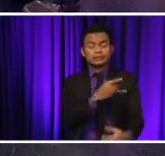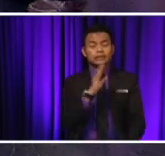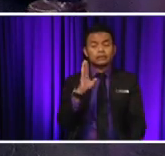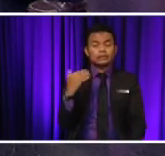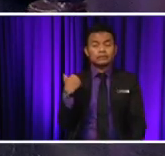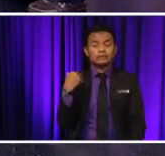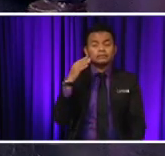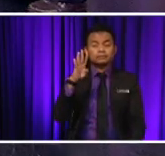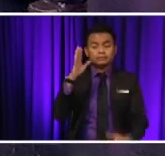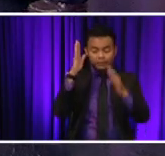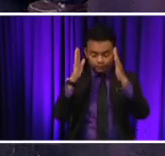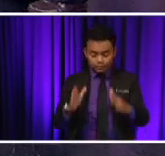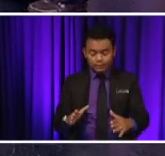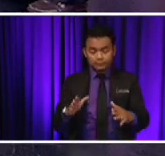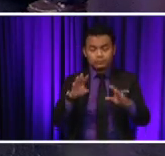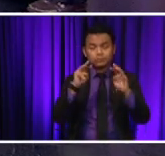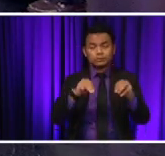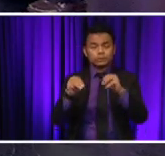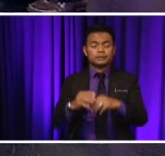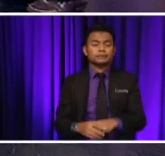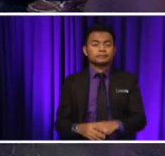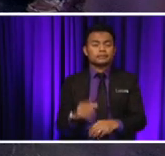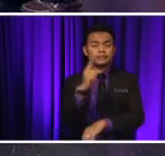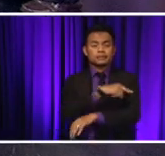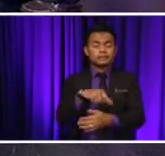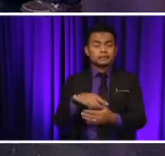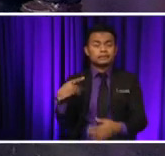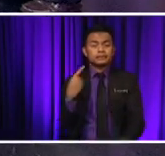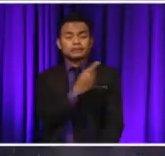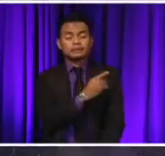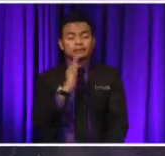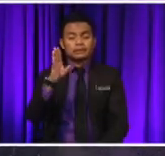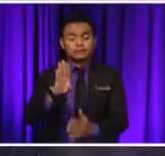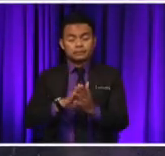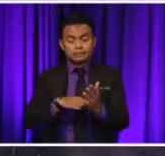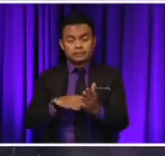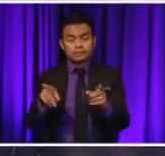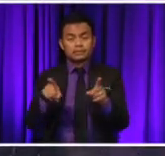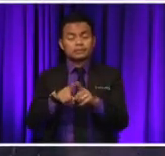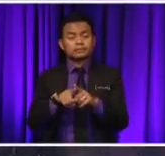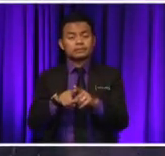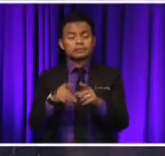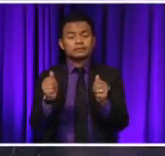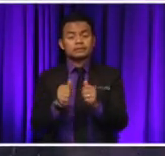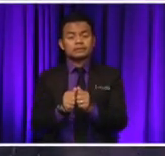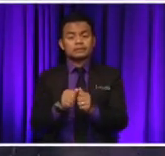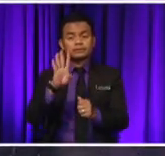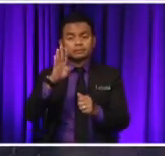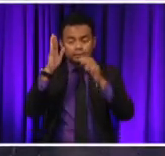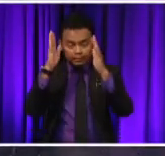oke eee pada hari ini kita akan bersama dengan para murid dari sekolah menengah teknik naga